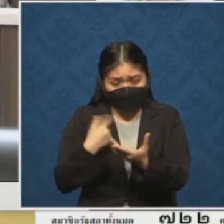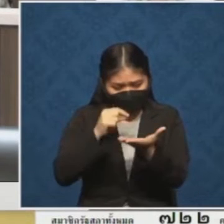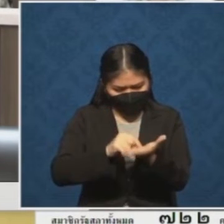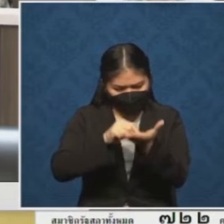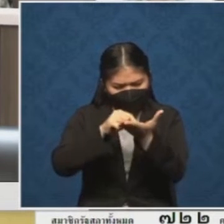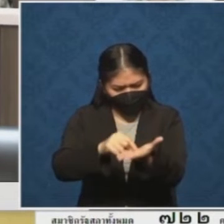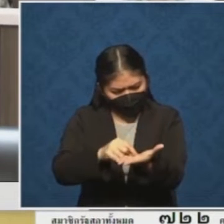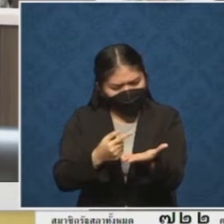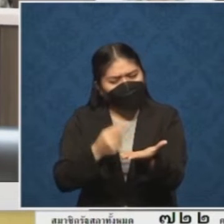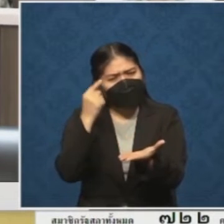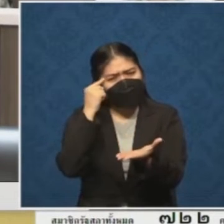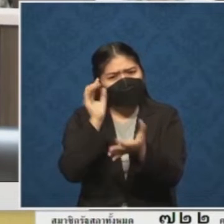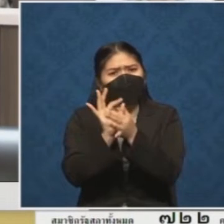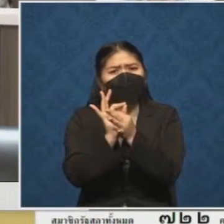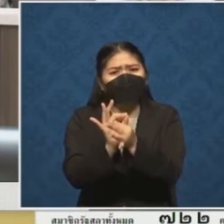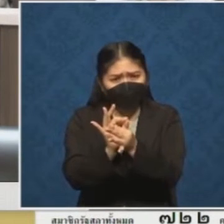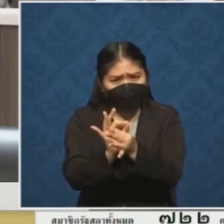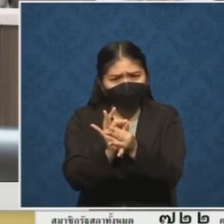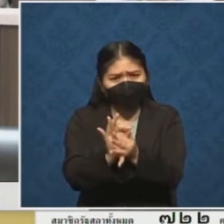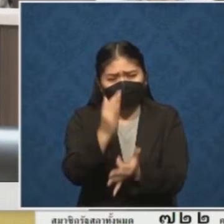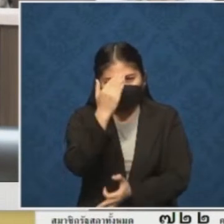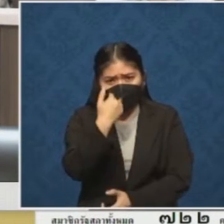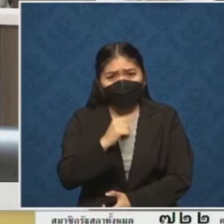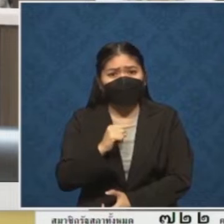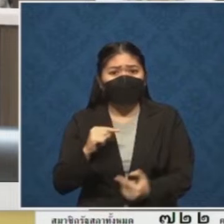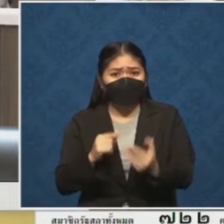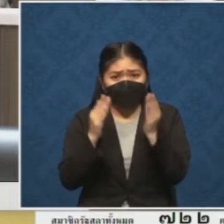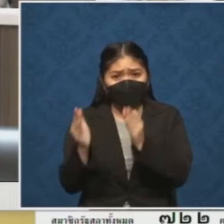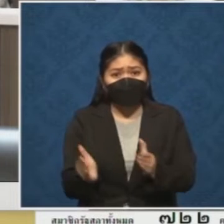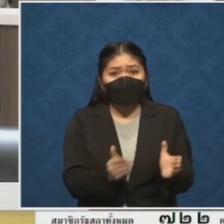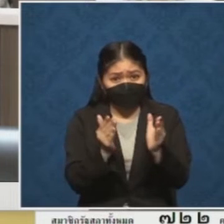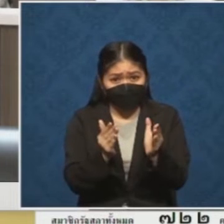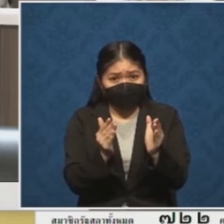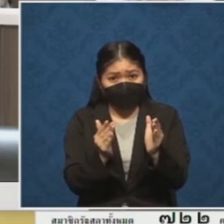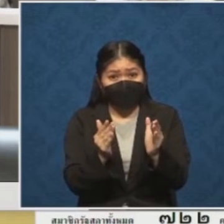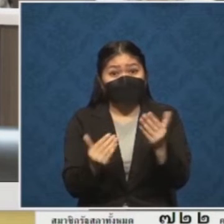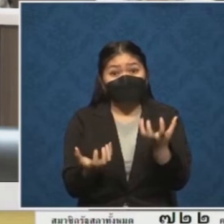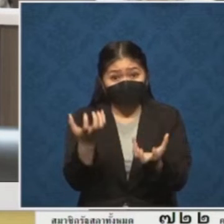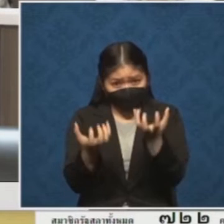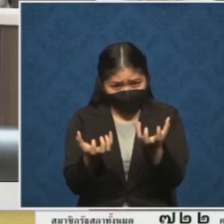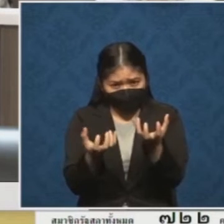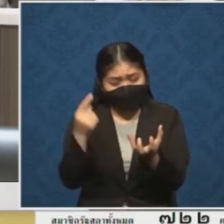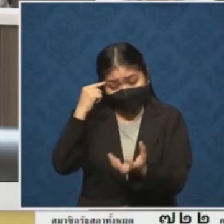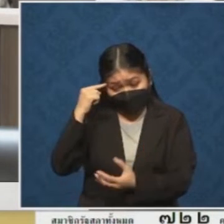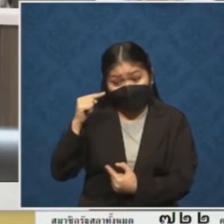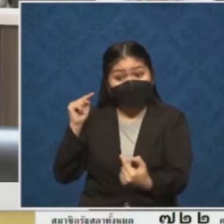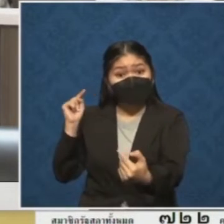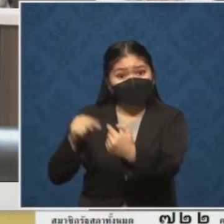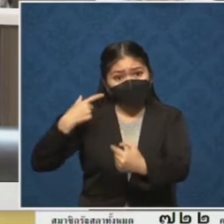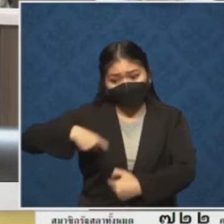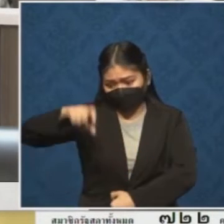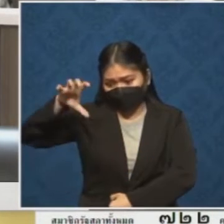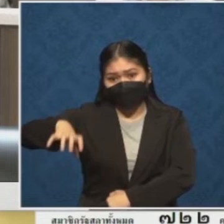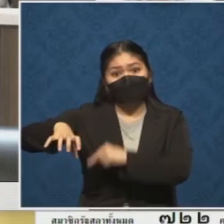งครับเพราะกระบวนการยุติธรรมเรามักจะนึกถึงกระบวนการในชั้นศาลแต่กระบวนการยุติธรรมมันมี